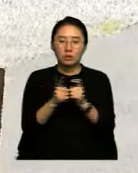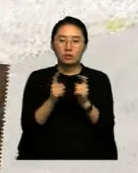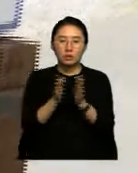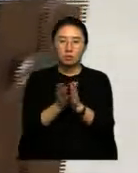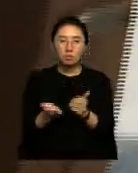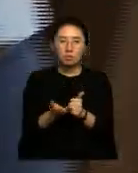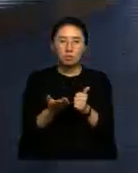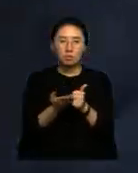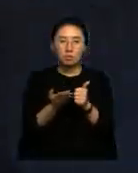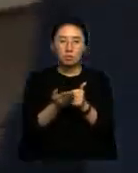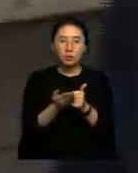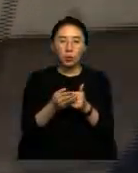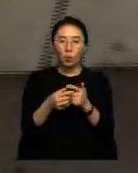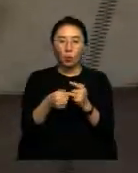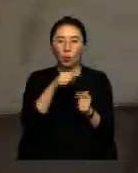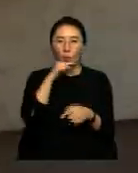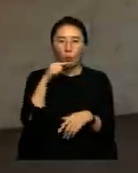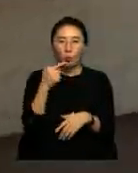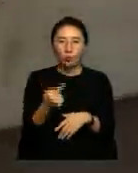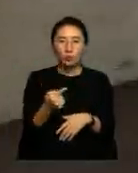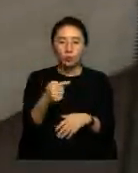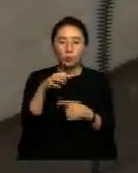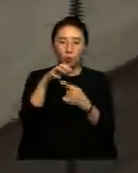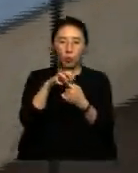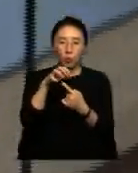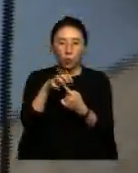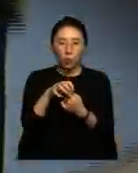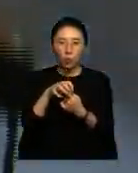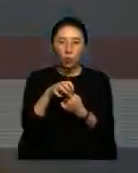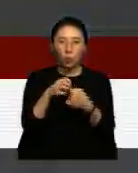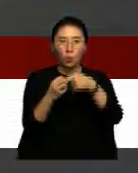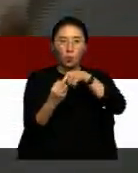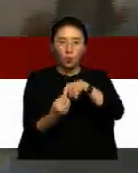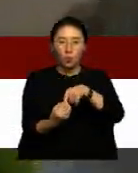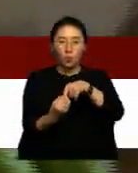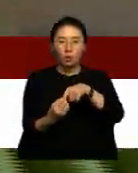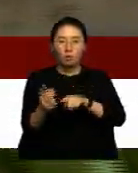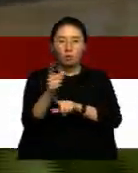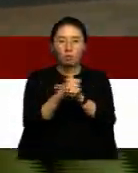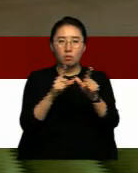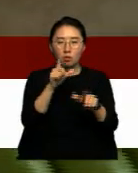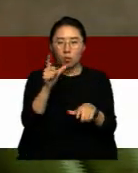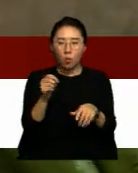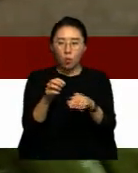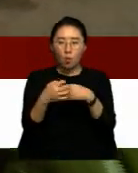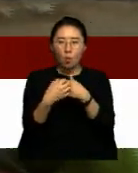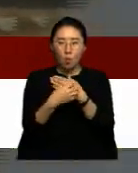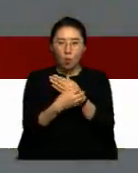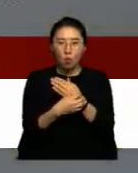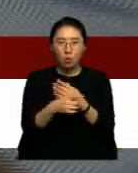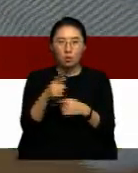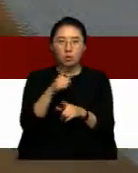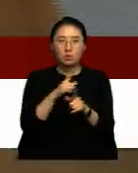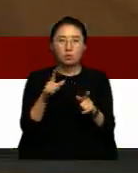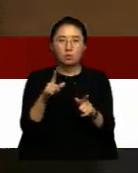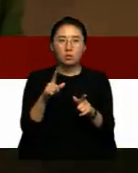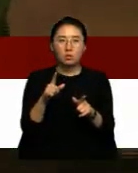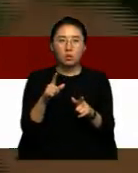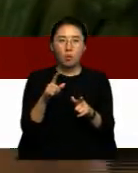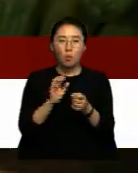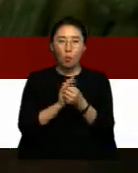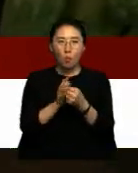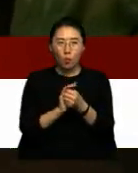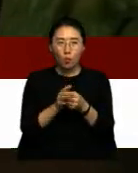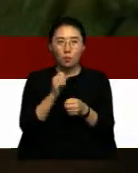것으로 보이는 고추, 그리고 호박, 가지, 뭐 오이, 그리고 이 지역 특산물이라고 합니다. 이 개복숭아로